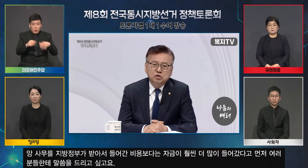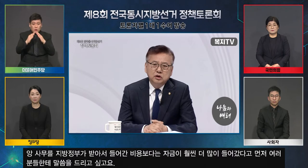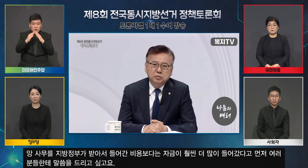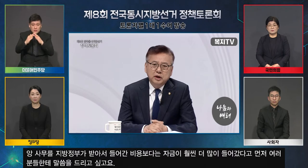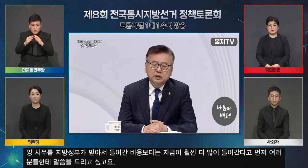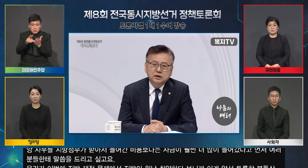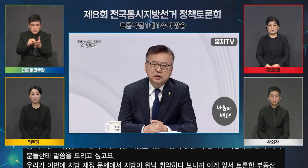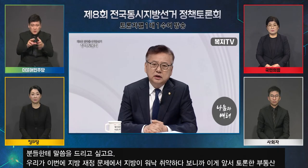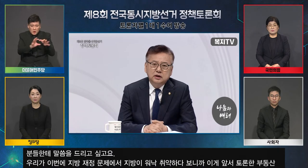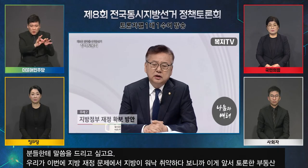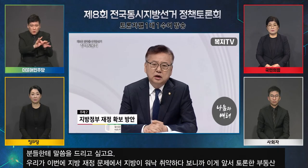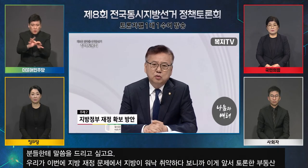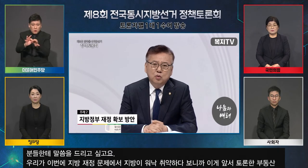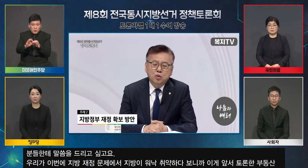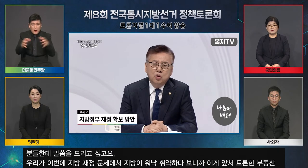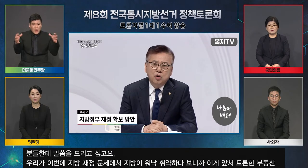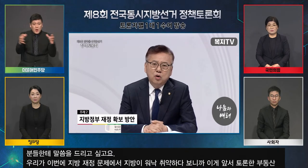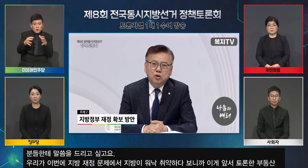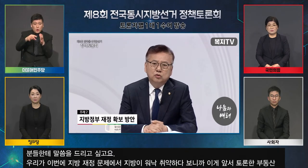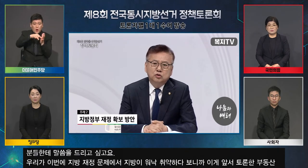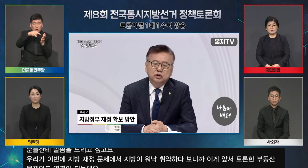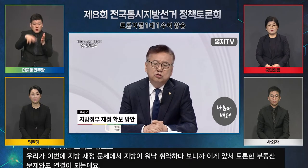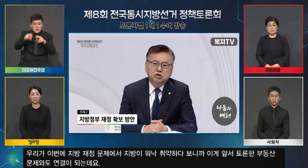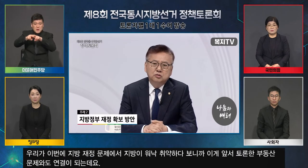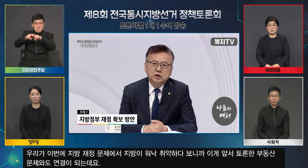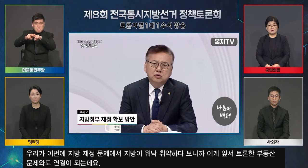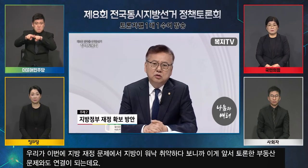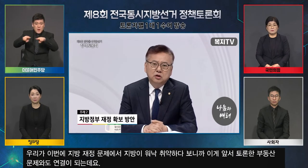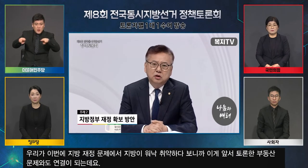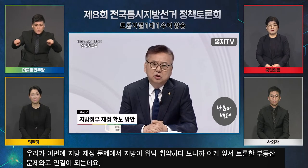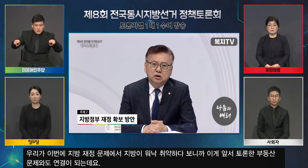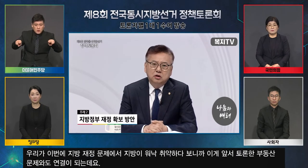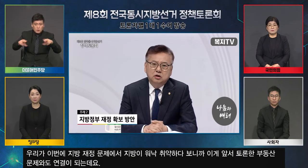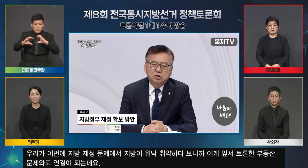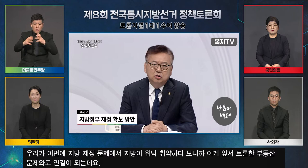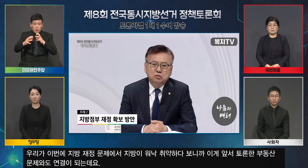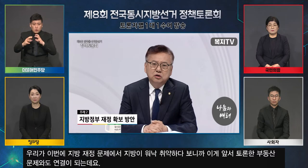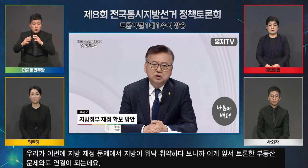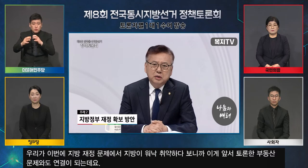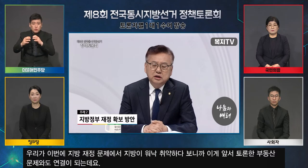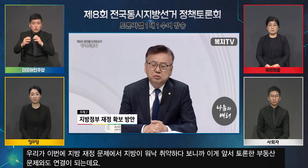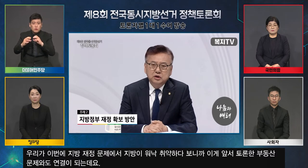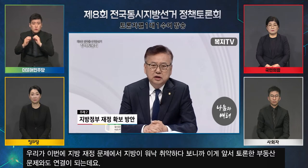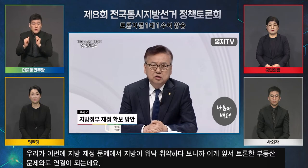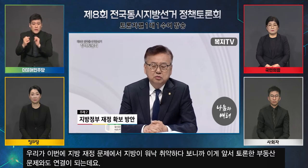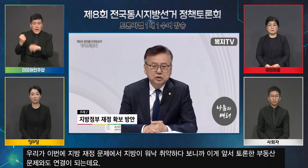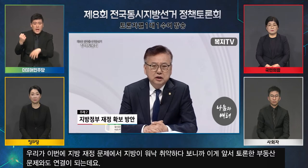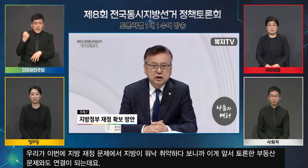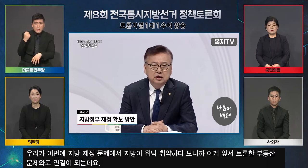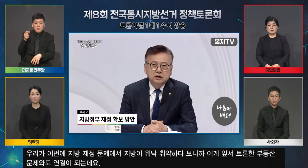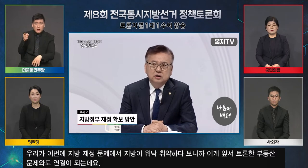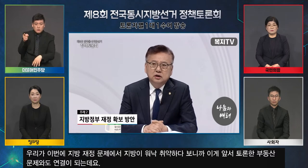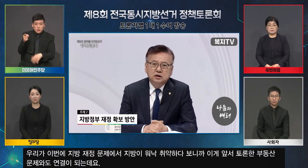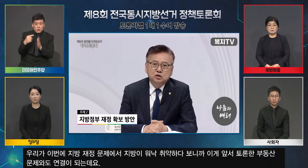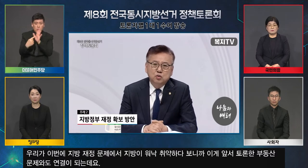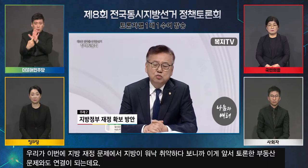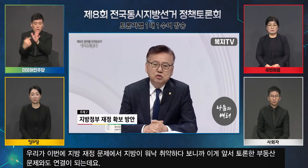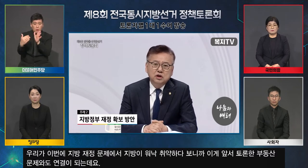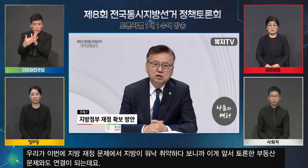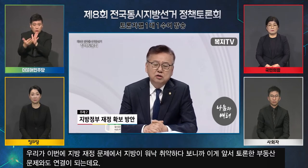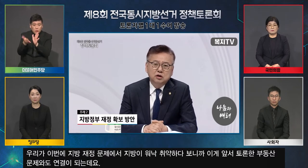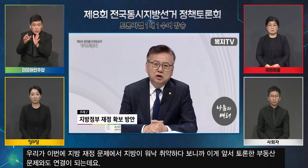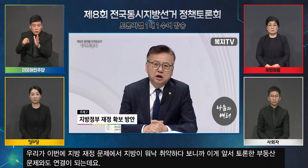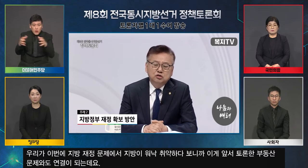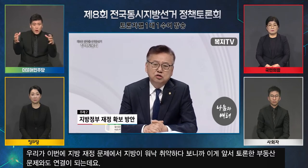종부세 폐지를 하겠다고 우리 국힘에서 여러분들이 말씀들을 하셨습니다. 그런데 그